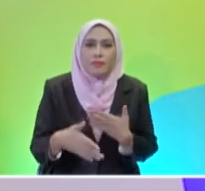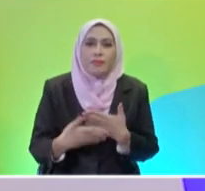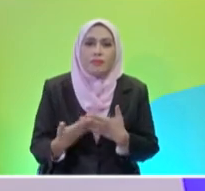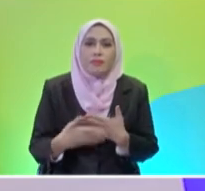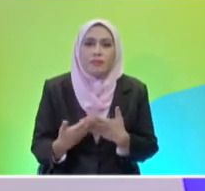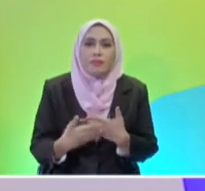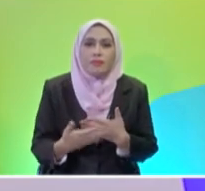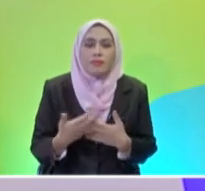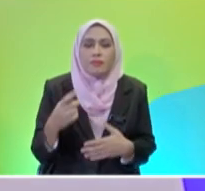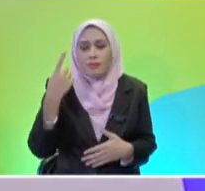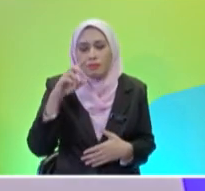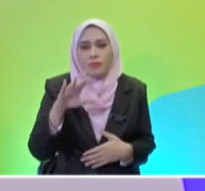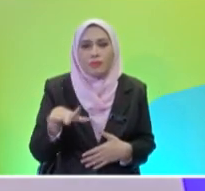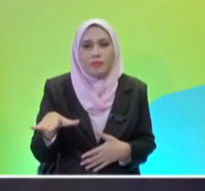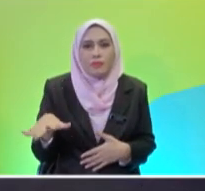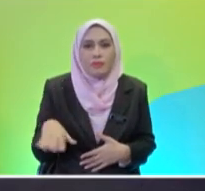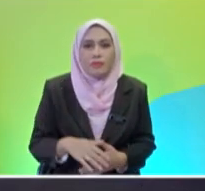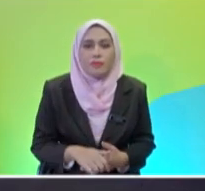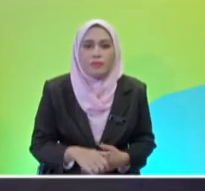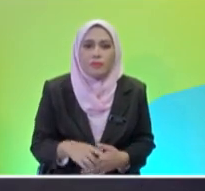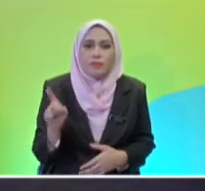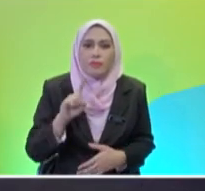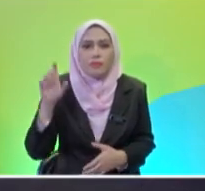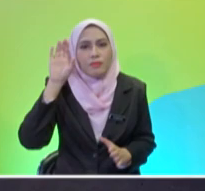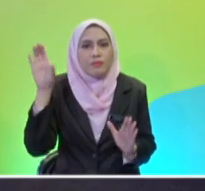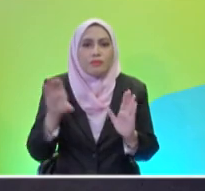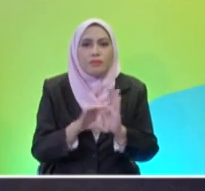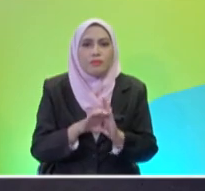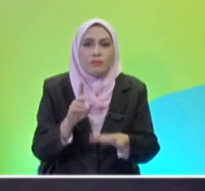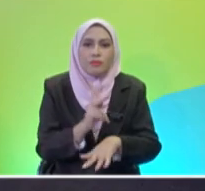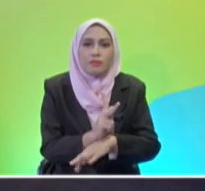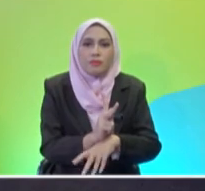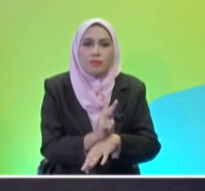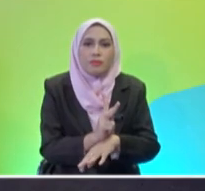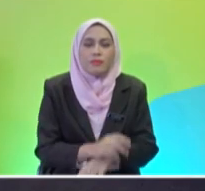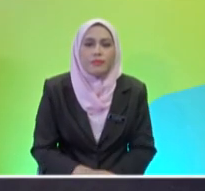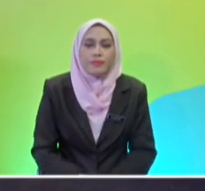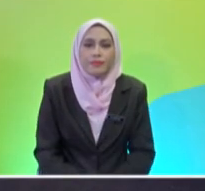mengeja. Okey. Dekat mana pepatung ni? Kat atas ni lah cikgu.